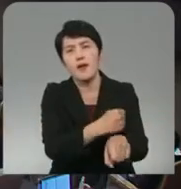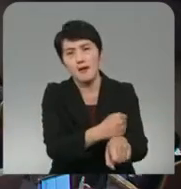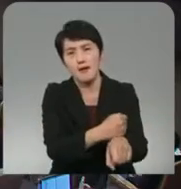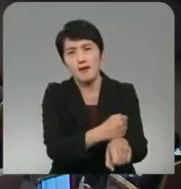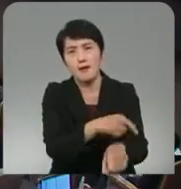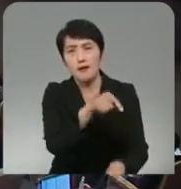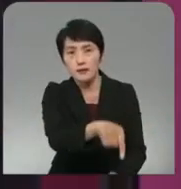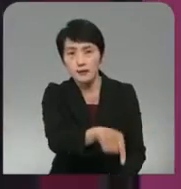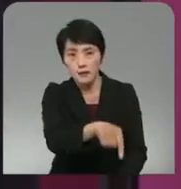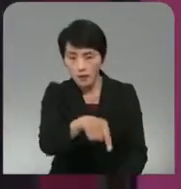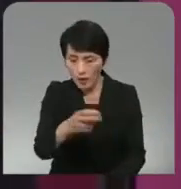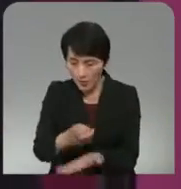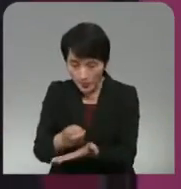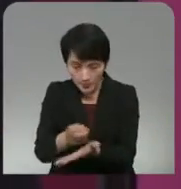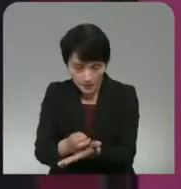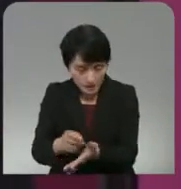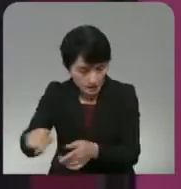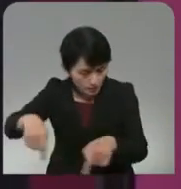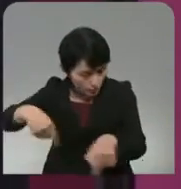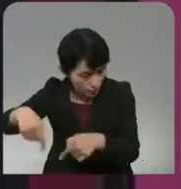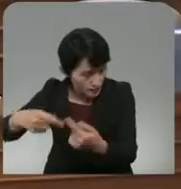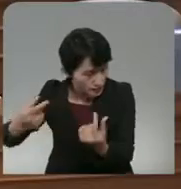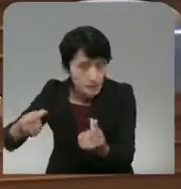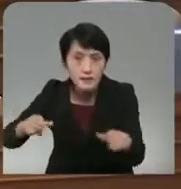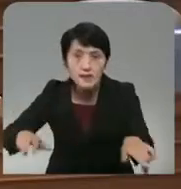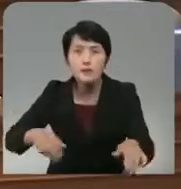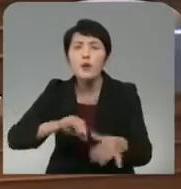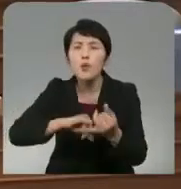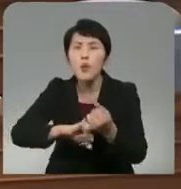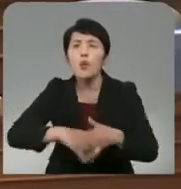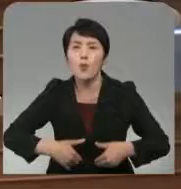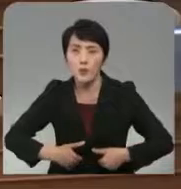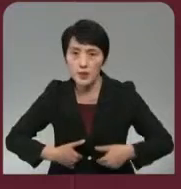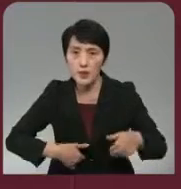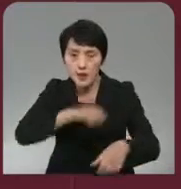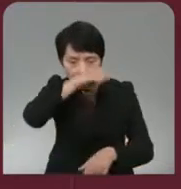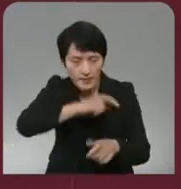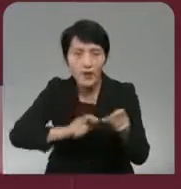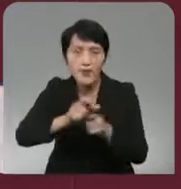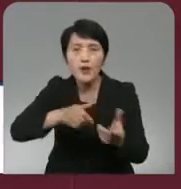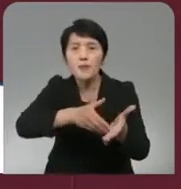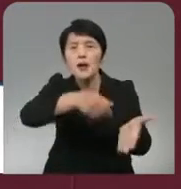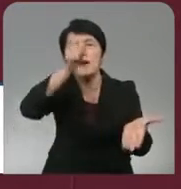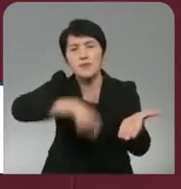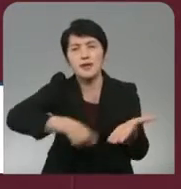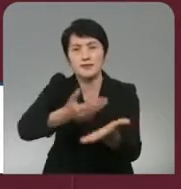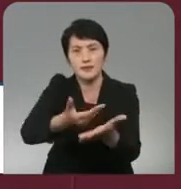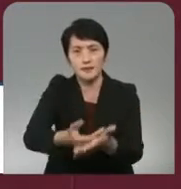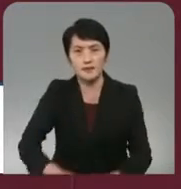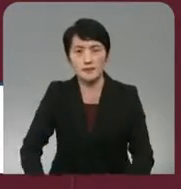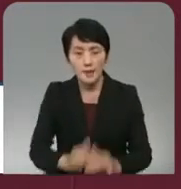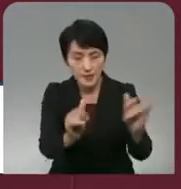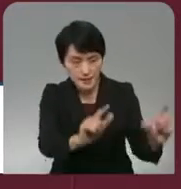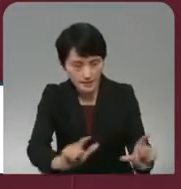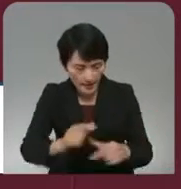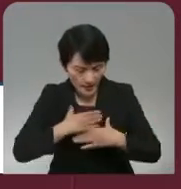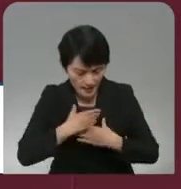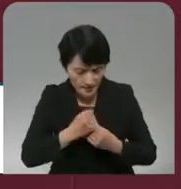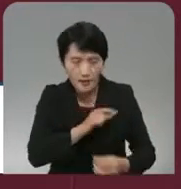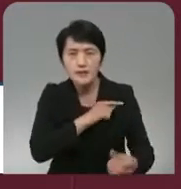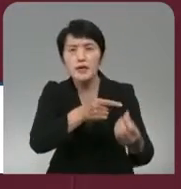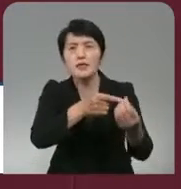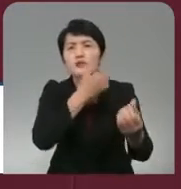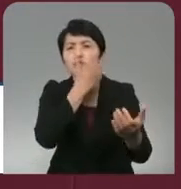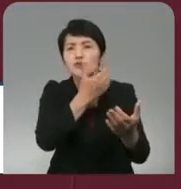данный призыв прозвучало в ходе состоявшегося 16 мая первого выступления нового главы государства перед